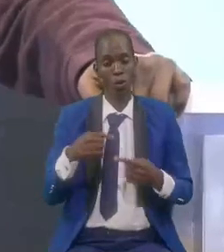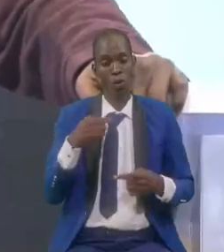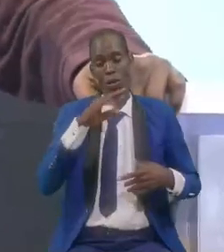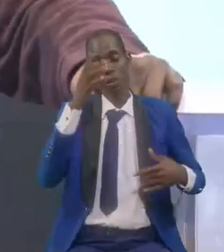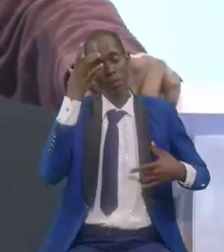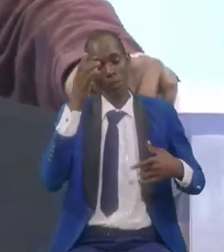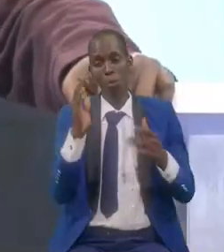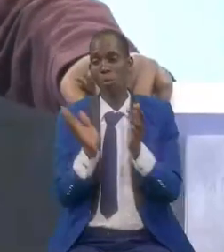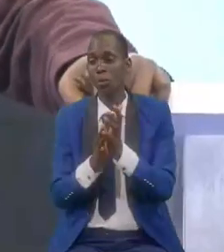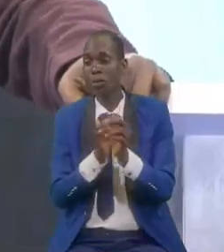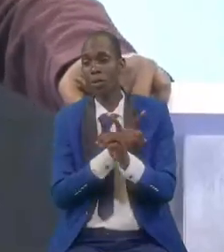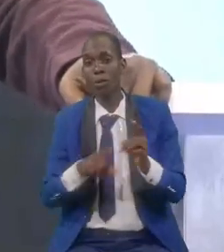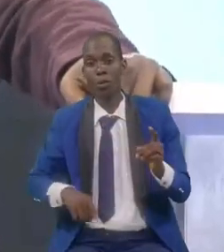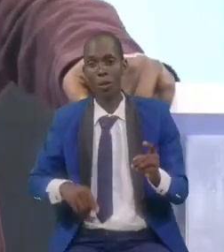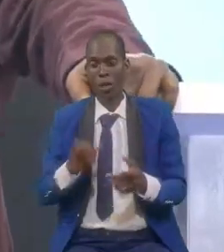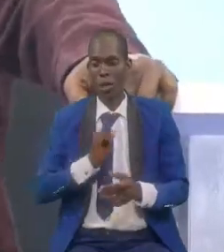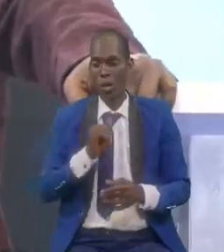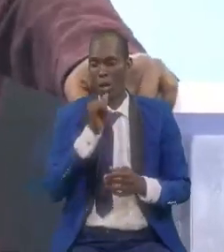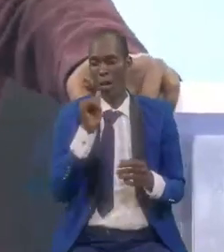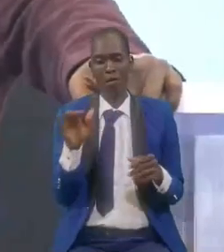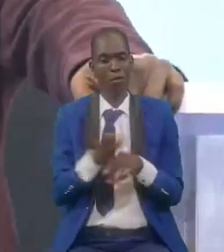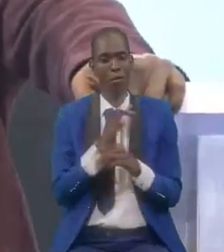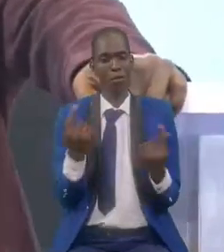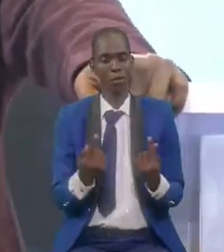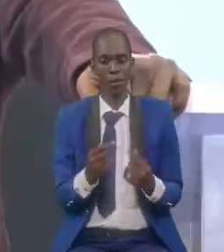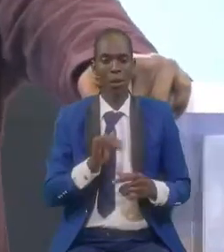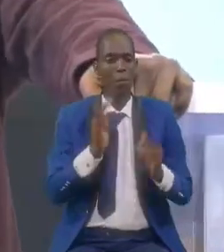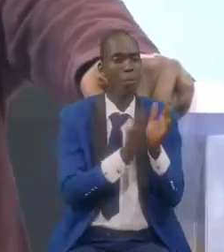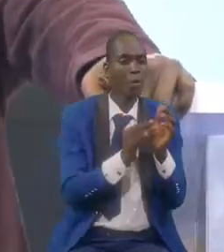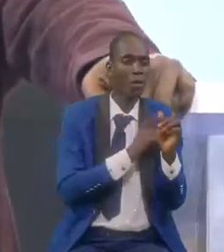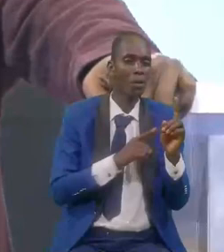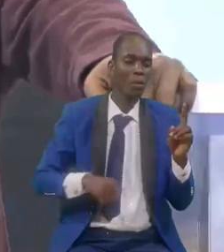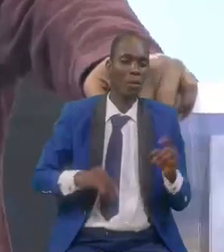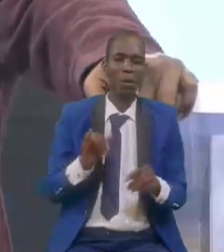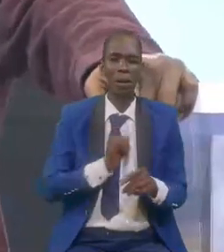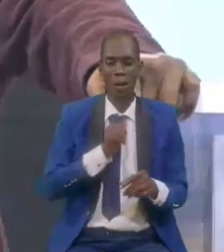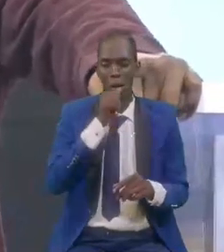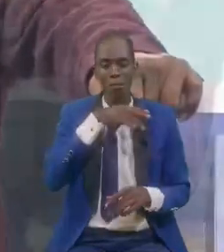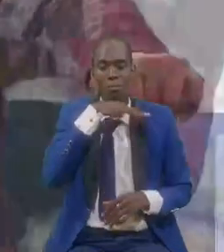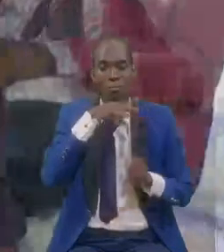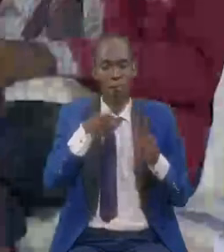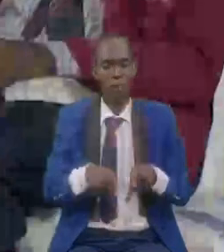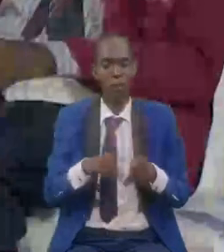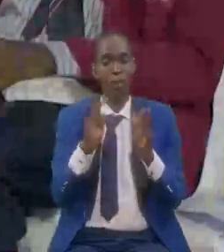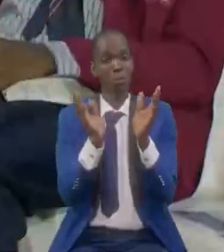ne dit pas gloire à Dieu, je suis pécheur. On ne dit pas gloire à Dieu, je suis souillé. Oh